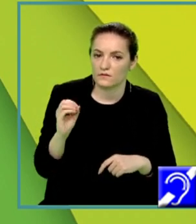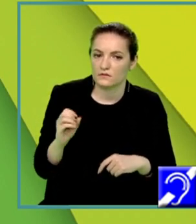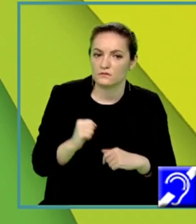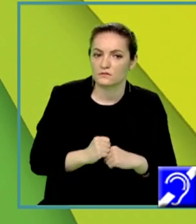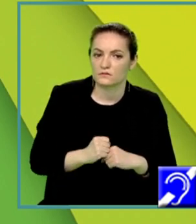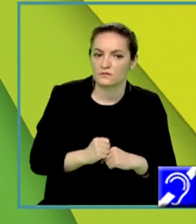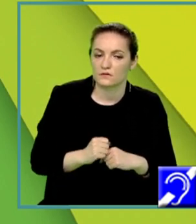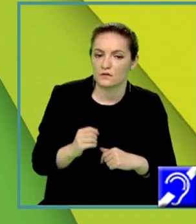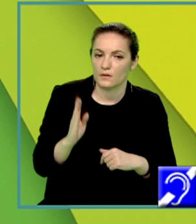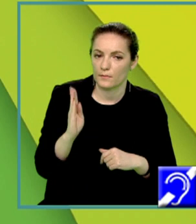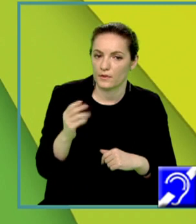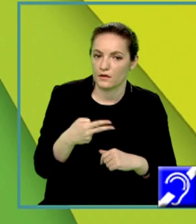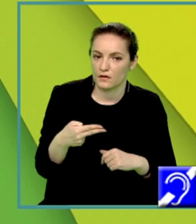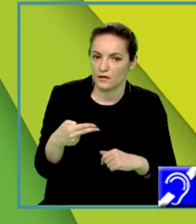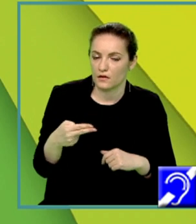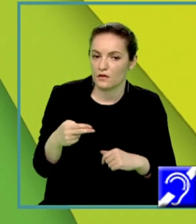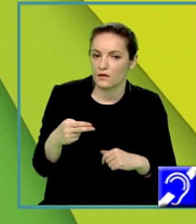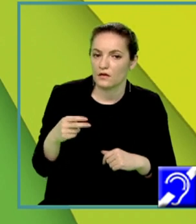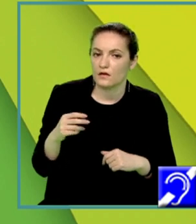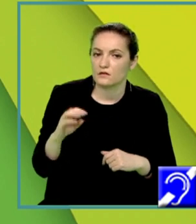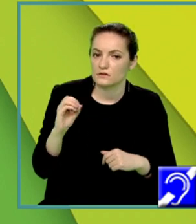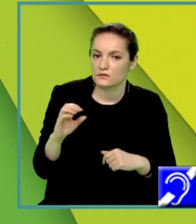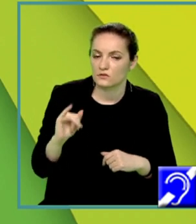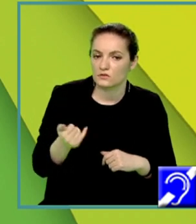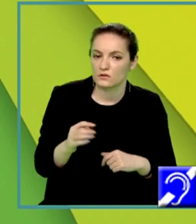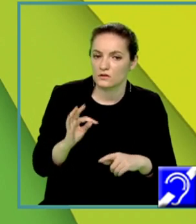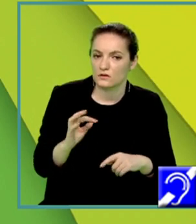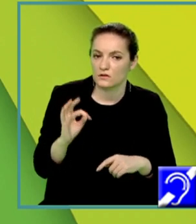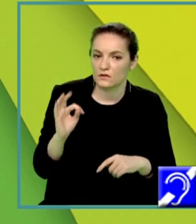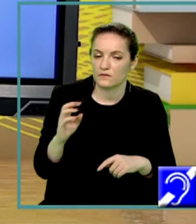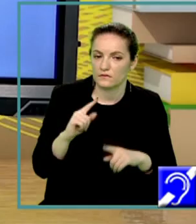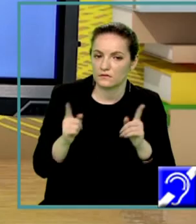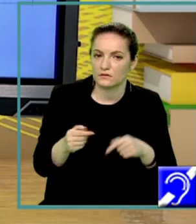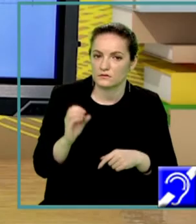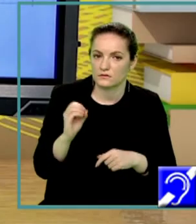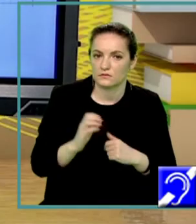conduce la punctul B mare de coordonate 0 și f de 0.